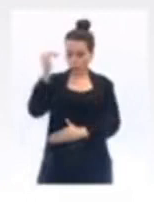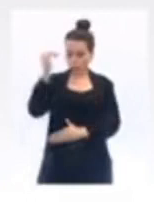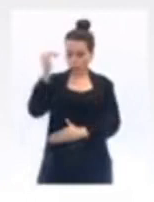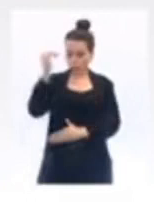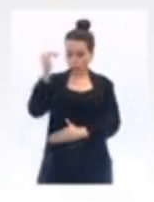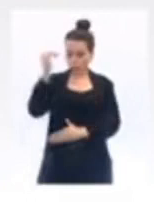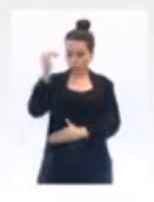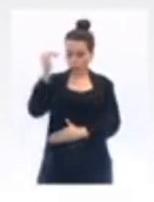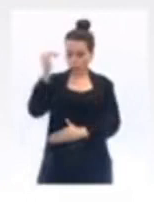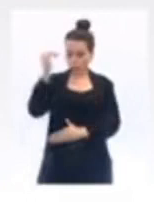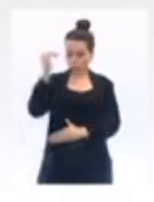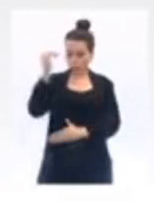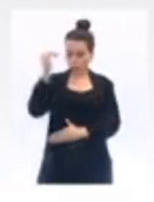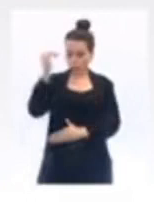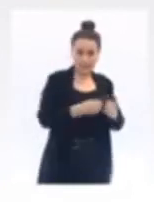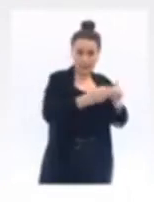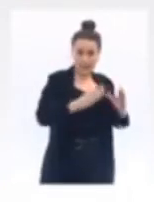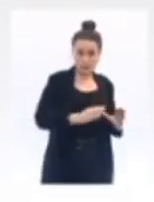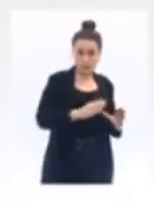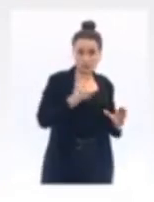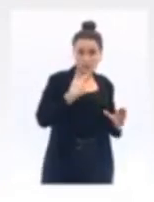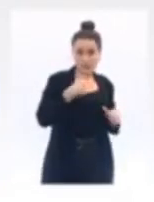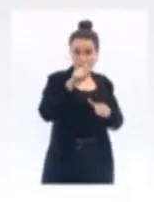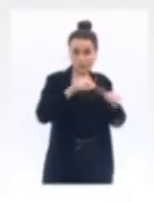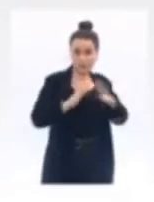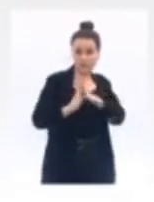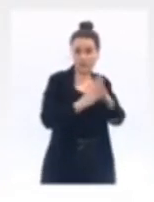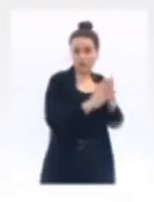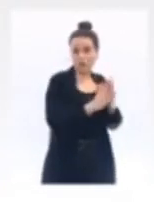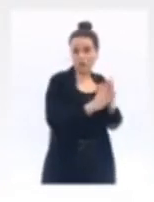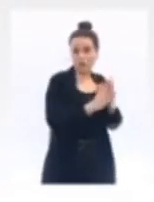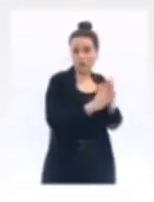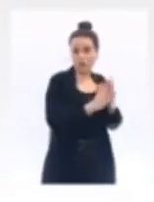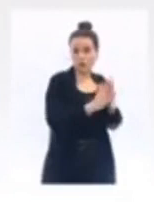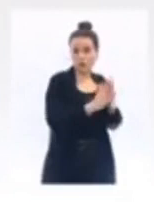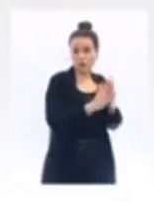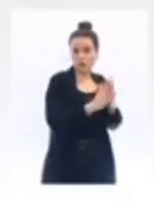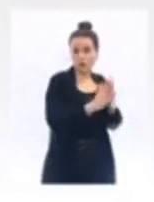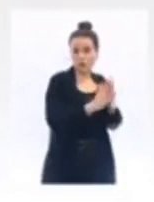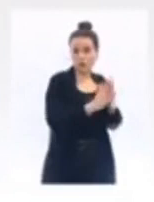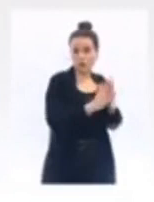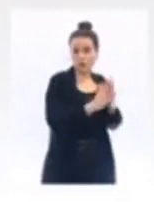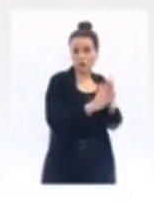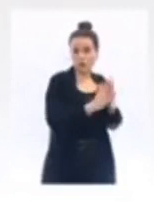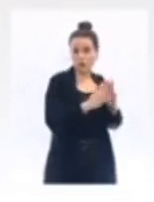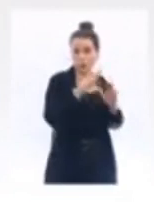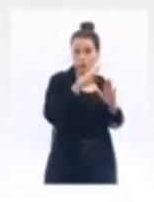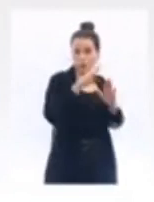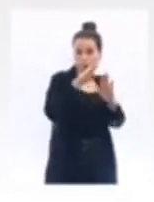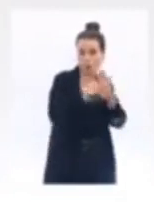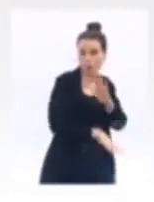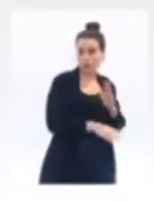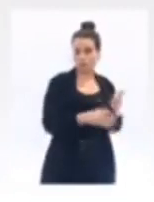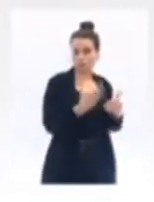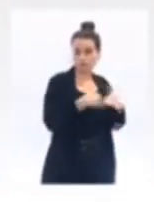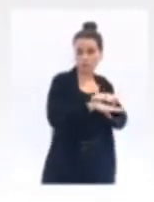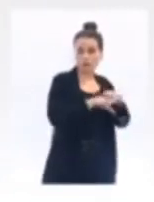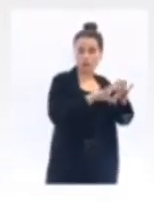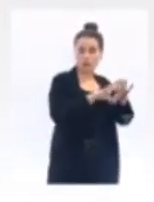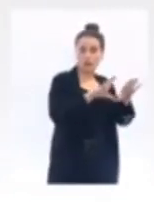les deux, c'est quand on est quand on est vraiment exposé à des projections importantes, abondantes en provenance de personnes malades. Donc c'est des